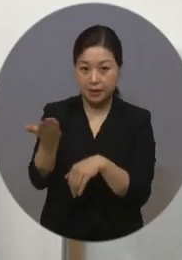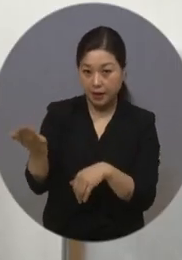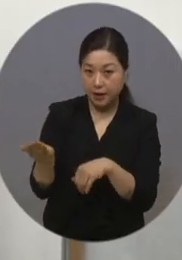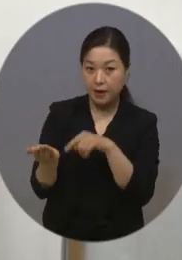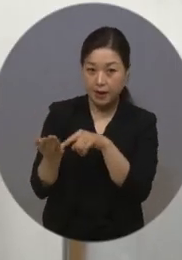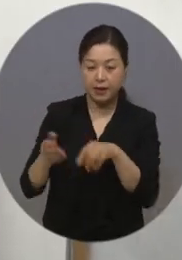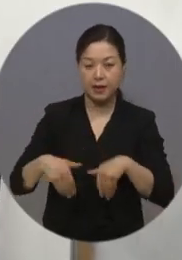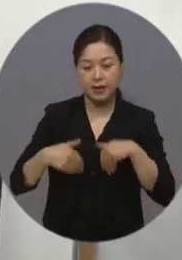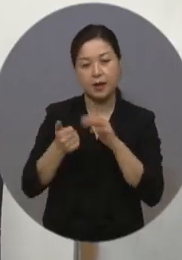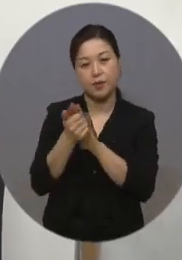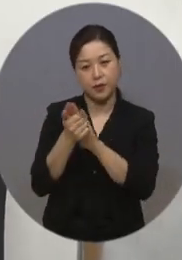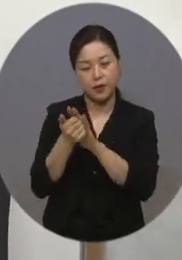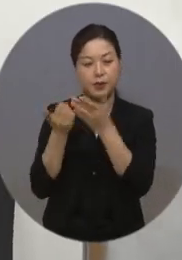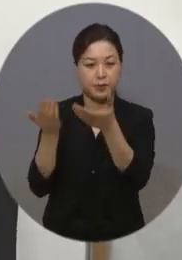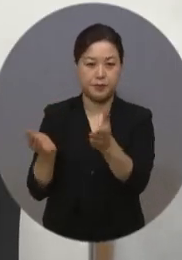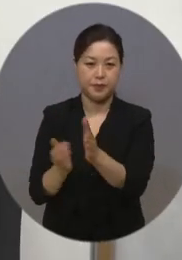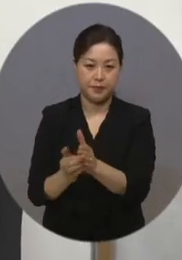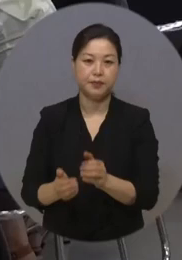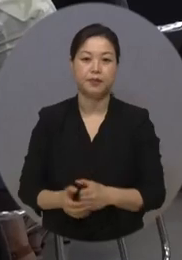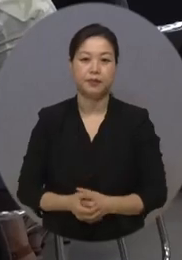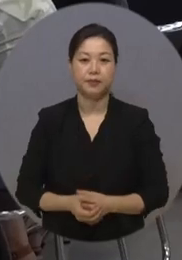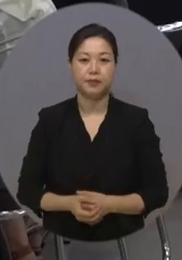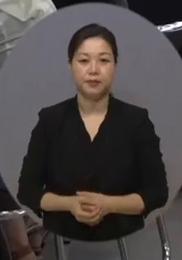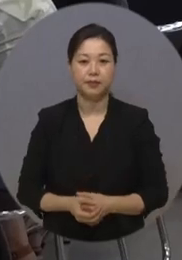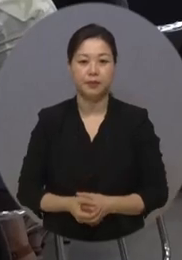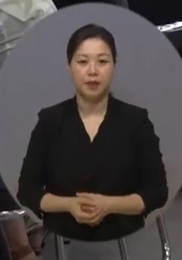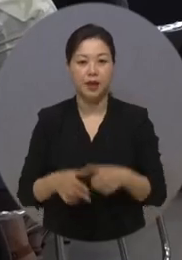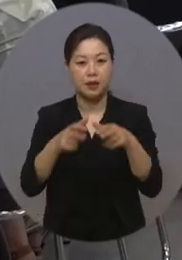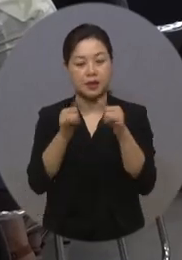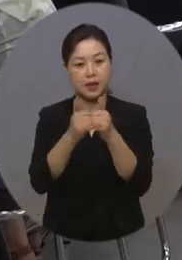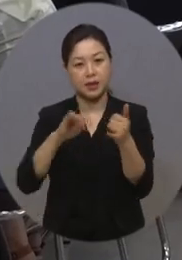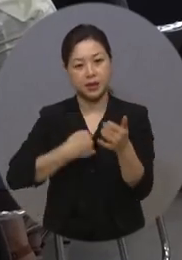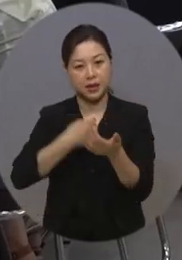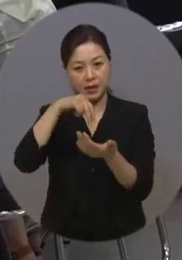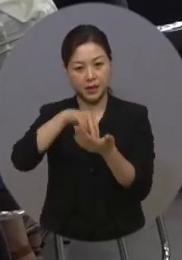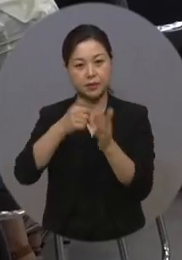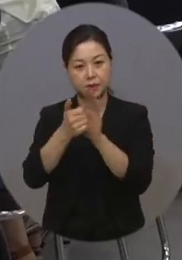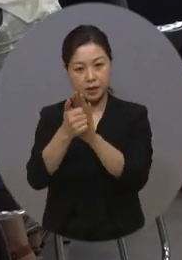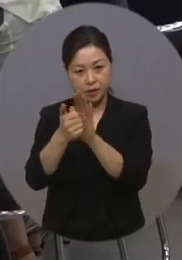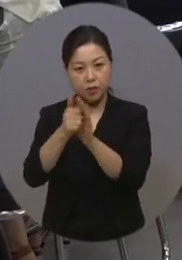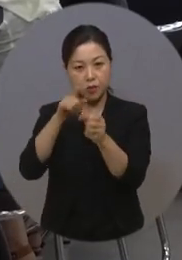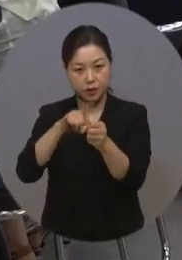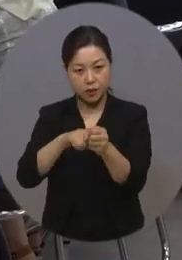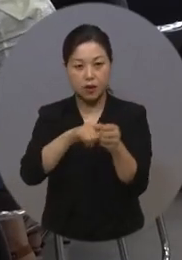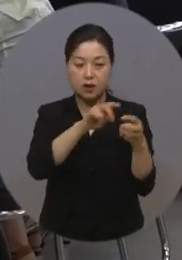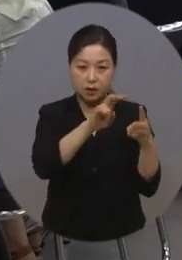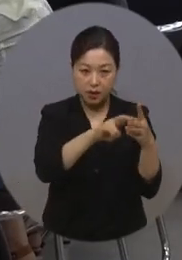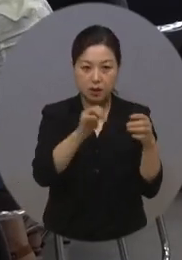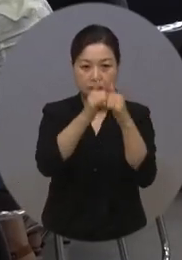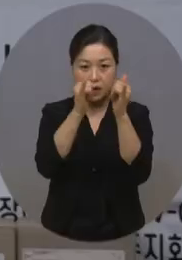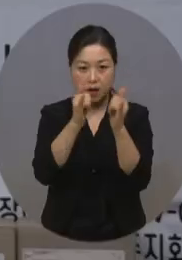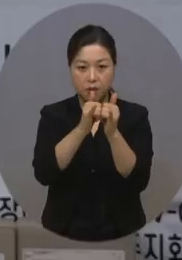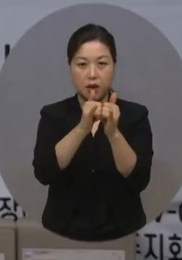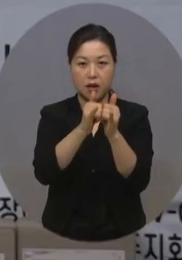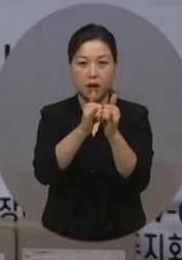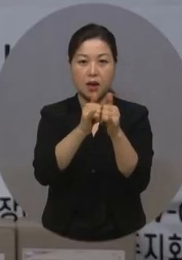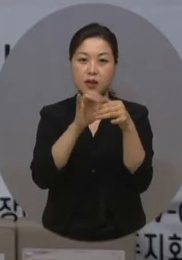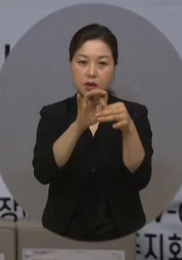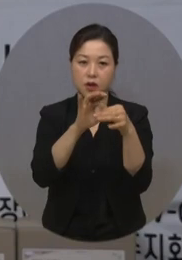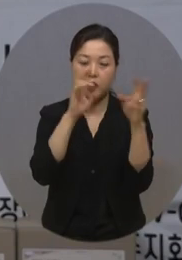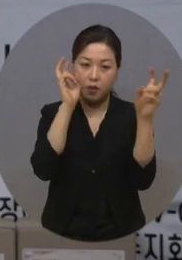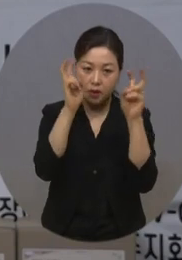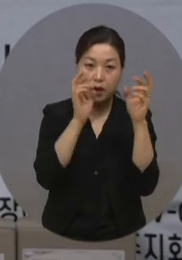깨끗함 위로가 되었습니다 장애인 자립지원 을 위한 센터와 사회적 기업 의 노력이 장애